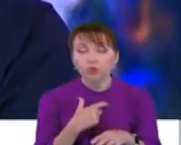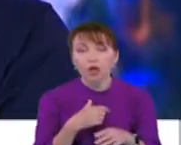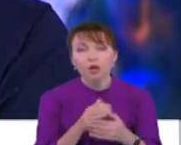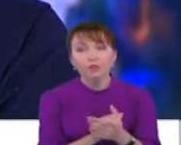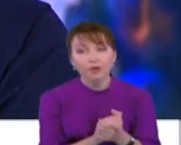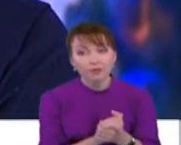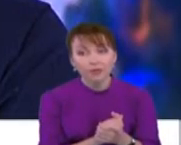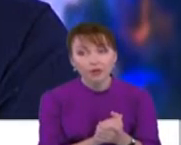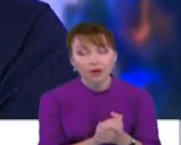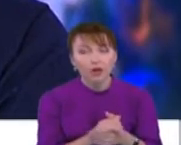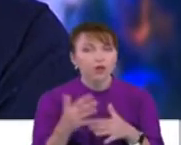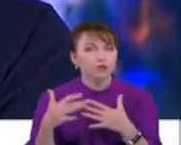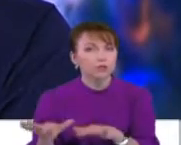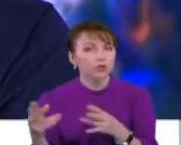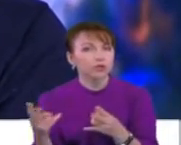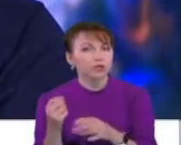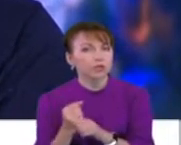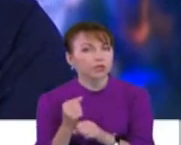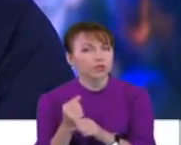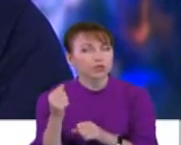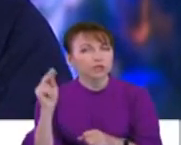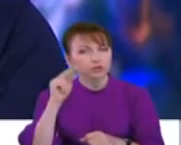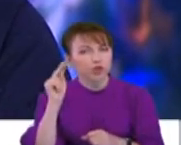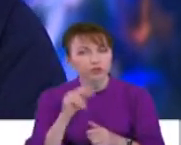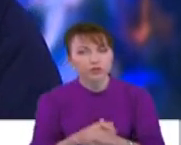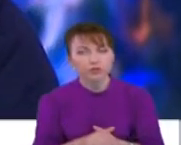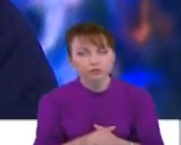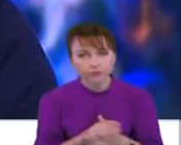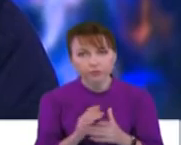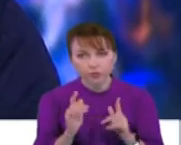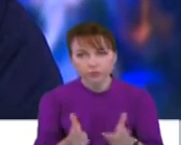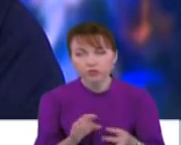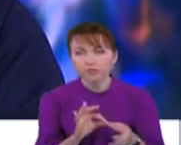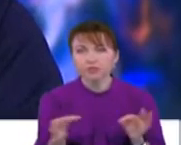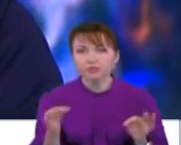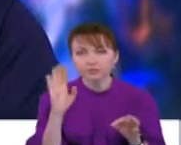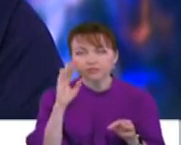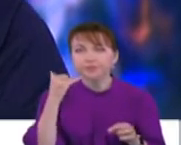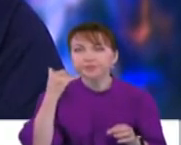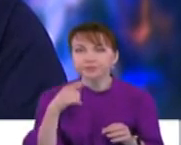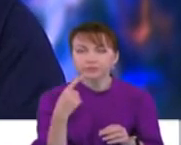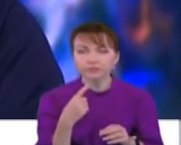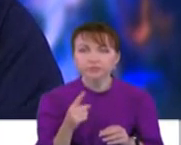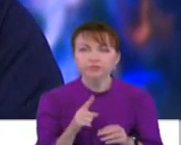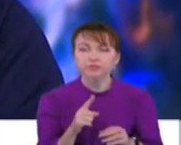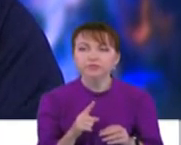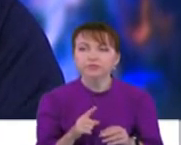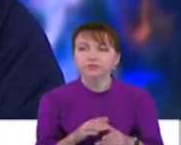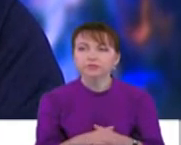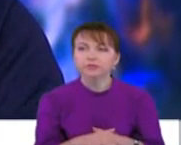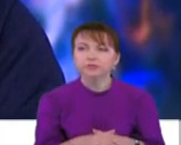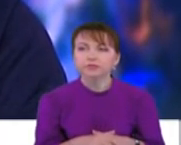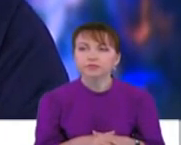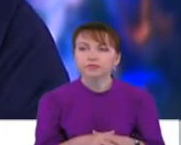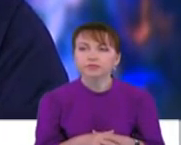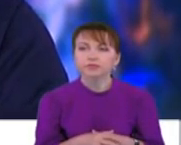ці навчання великі робити. От ви погоджуєтеся з тезою, яку колега якраз говорив про те, що і от пан Сергій, пан Ігор тільки